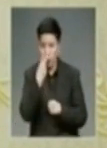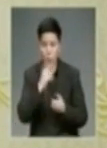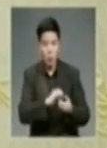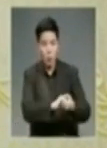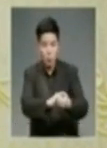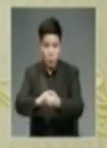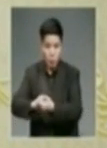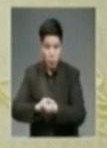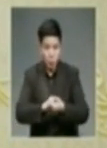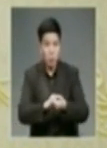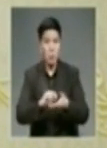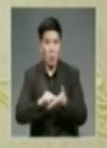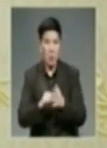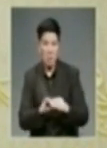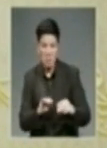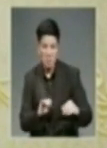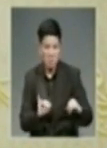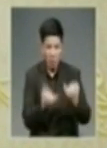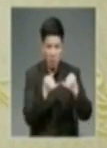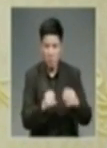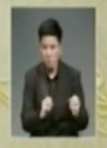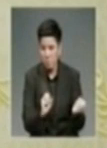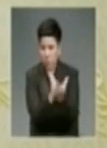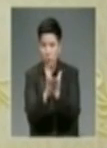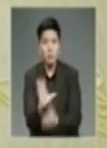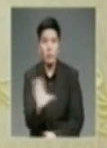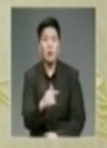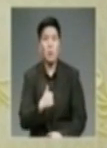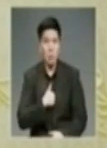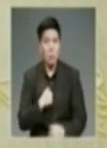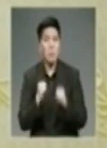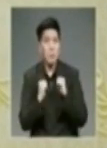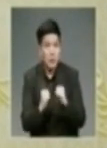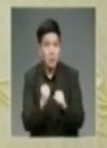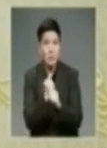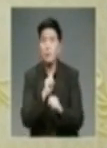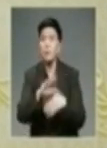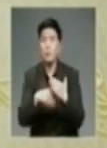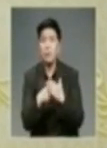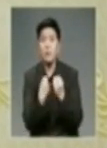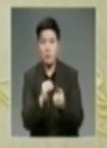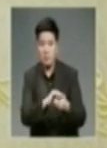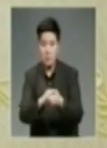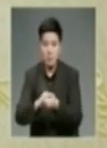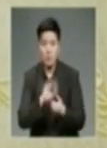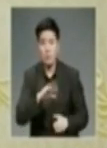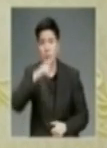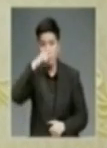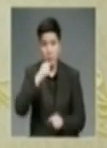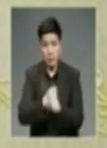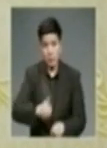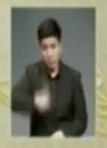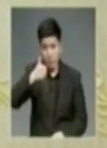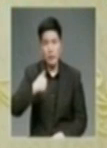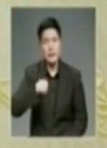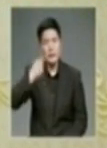มมือไม่ใช่สร้างบรรยากาศให้เกิดความขัดแย้งนะครับผมพยายามทำทุกอย่างนะเพื่อจะให้เกิดความร่วมมือคนในชาติให้ได้ผม